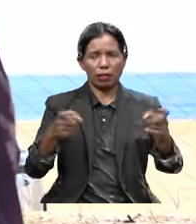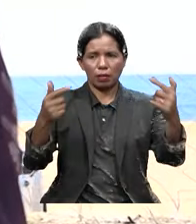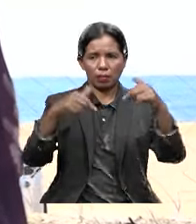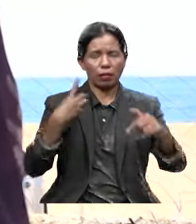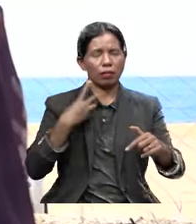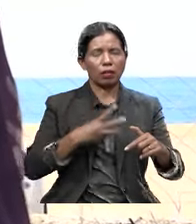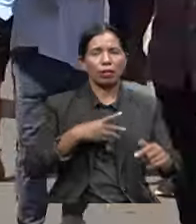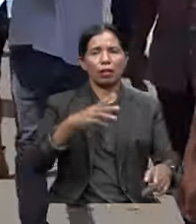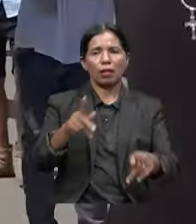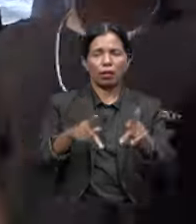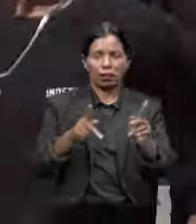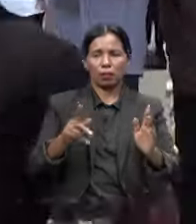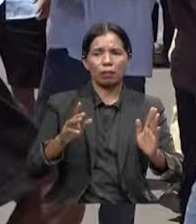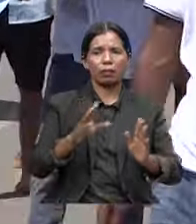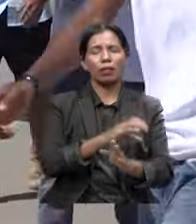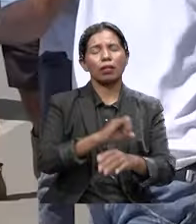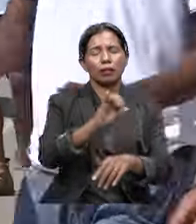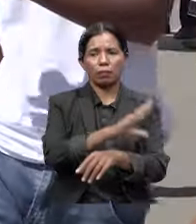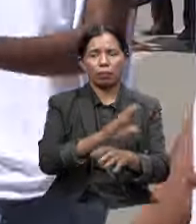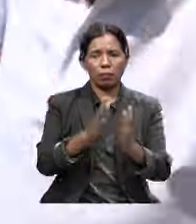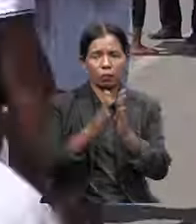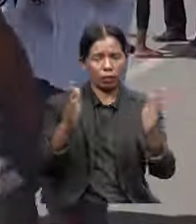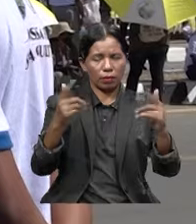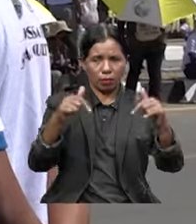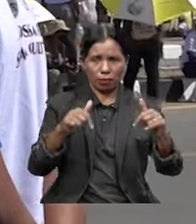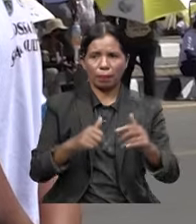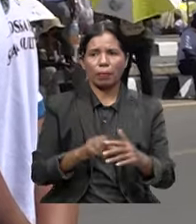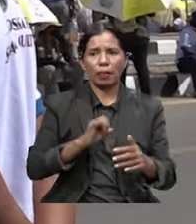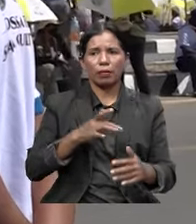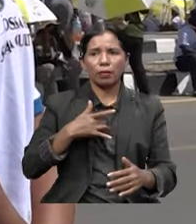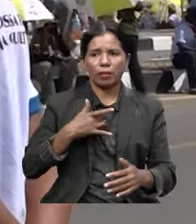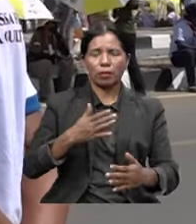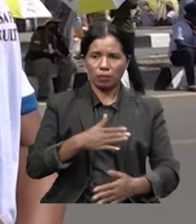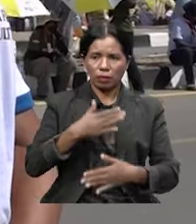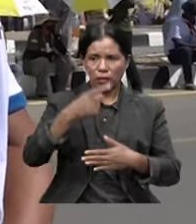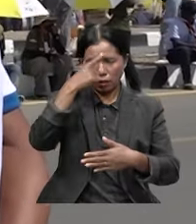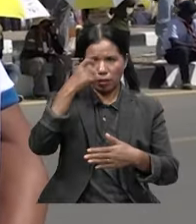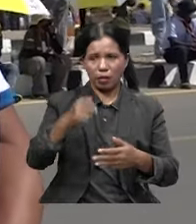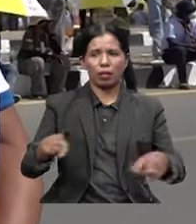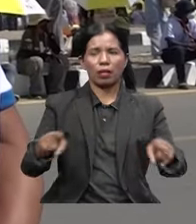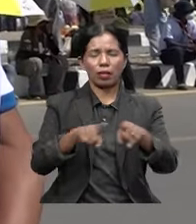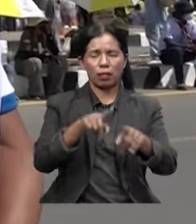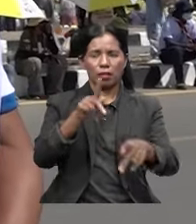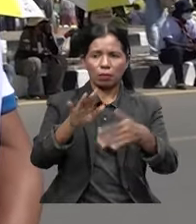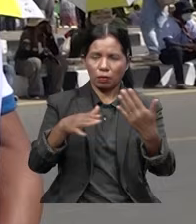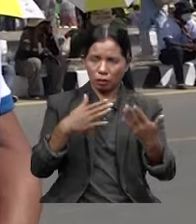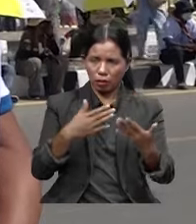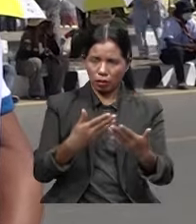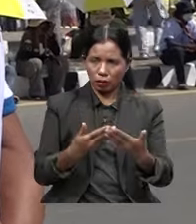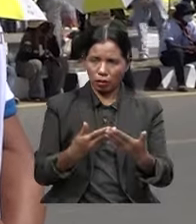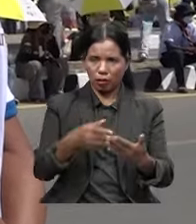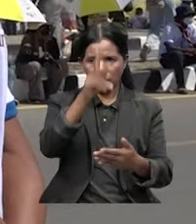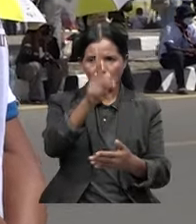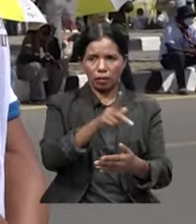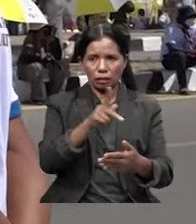bos mai ne, ten share mai sih. Bahau senti contenti. Tamba hanis sastrani no katolika